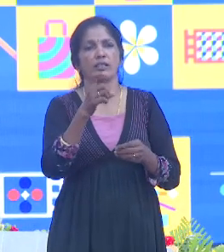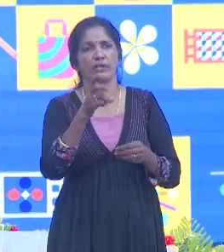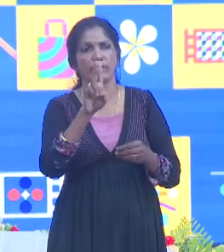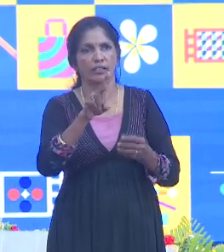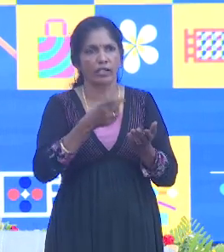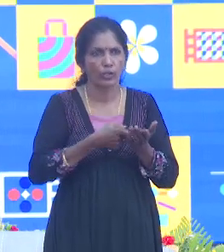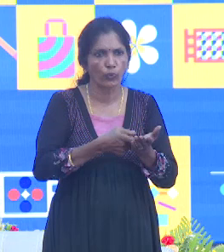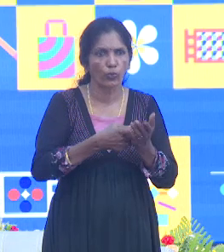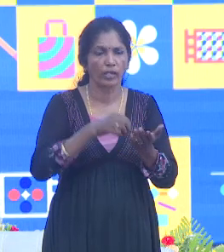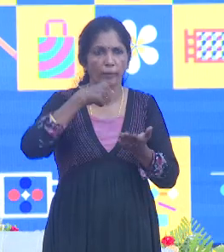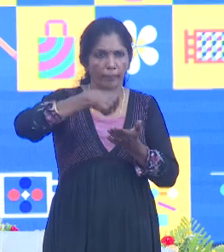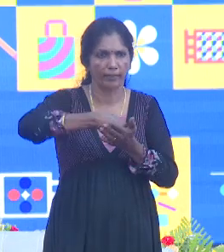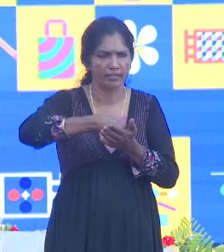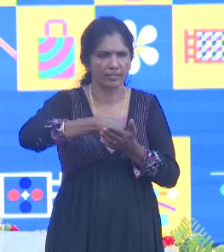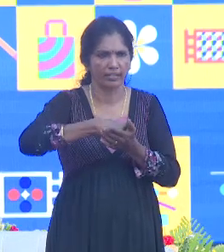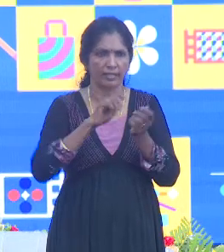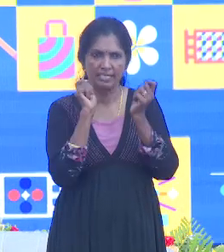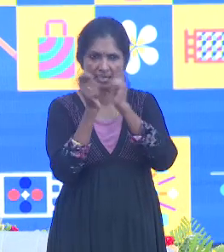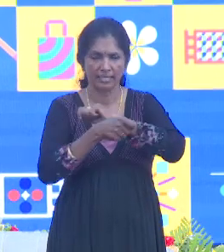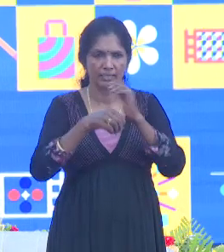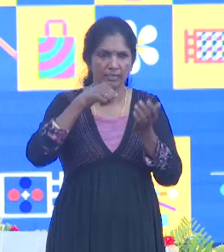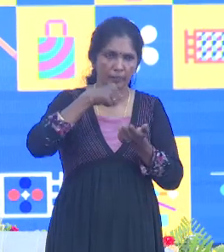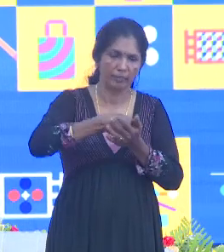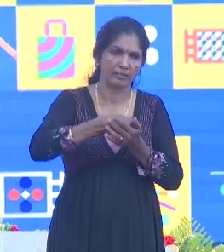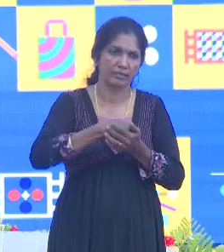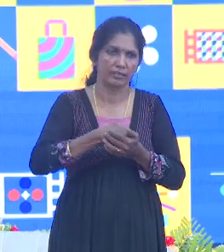നിയമത്തിൻ്റെ അടിസ്ഥാനത്തിൽ, ഭേദഗതിയുടെ അടിസ്ഥാനത്തിൽ